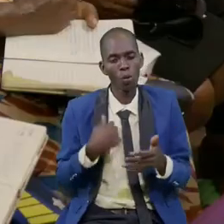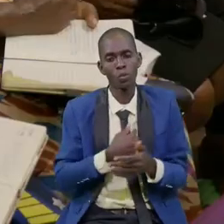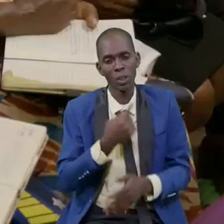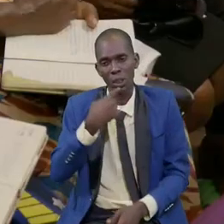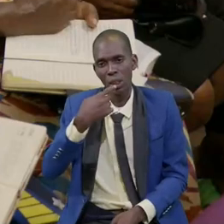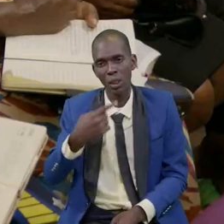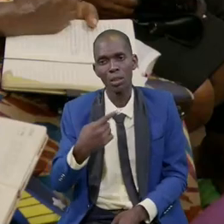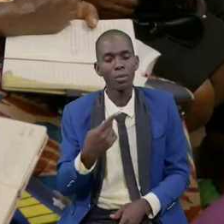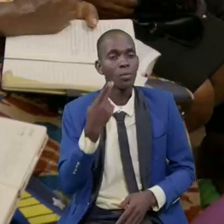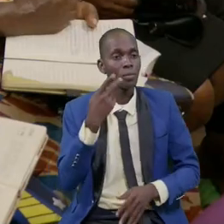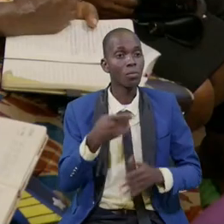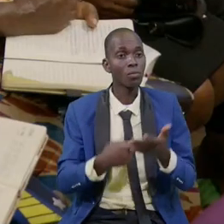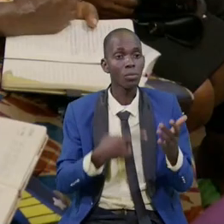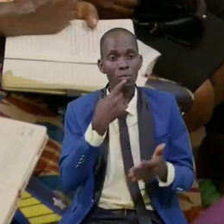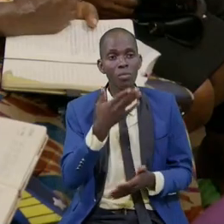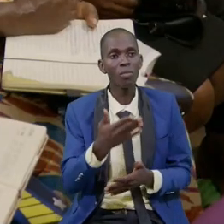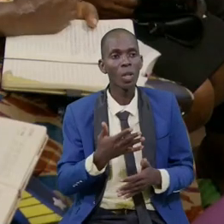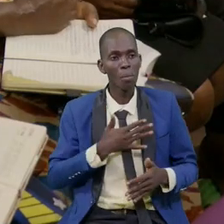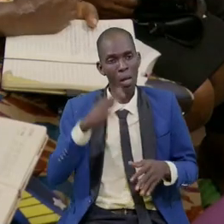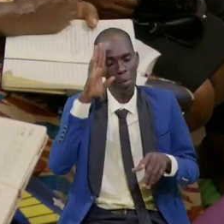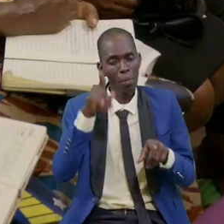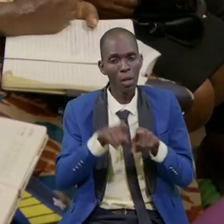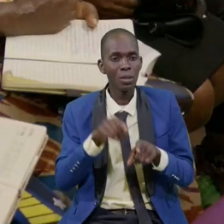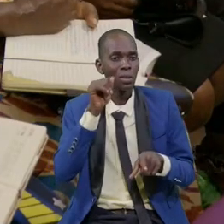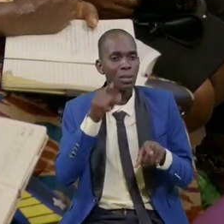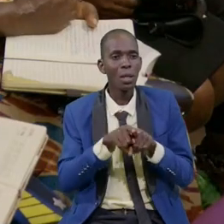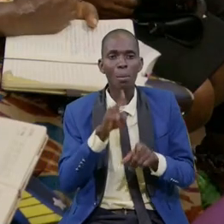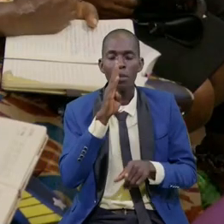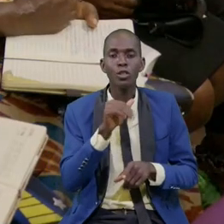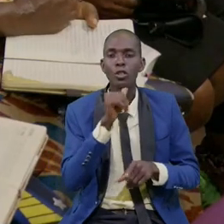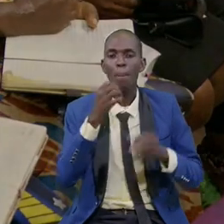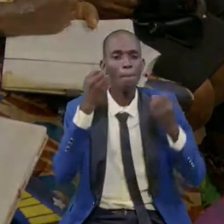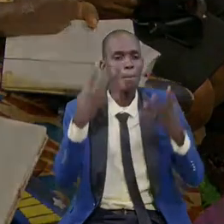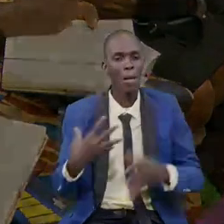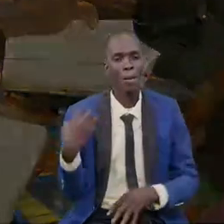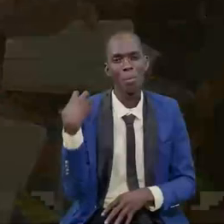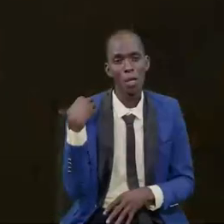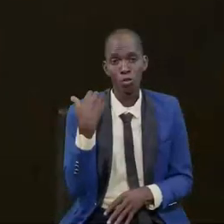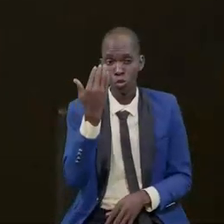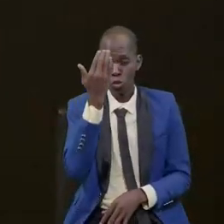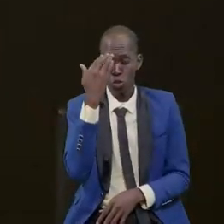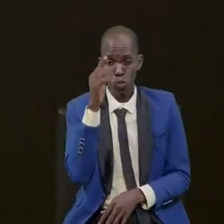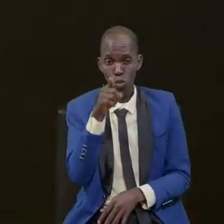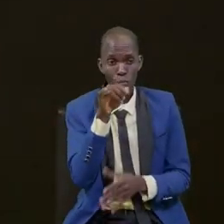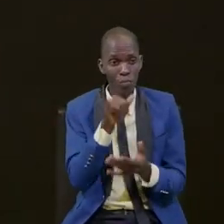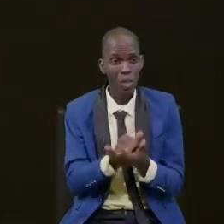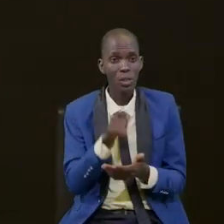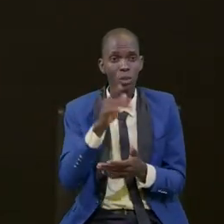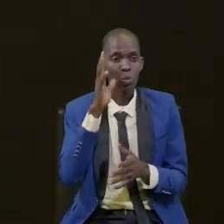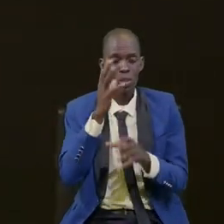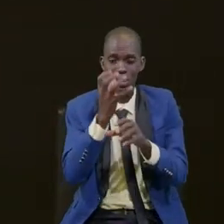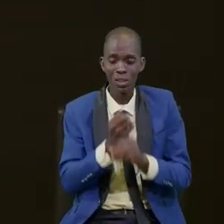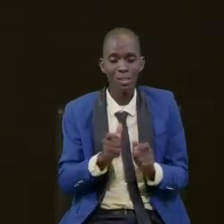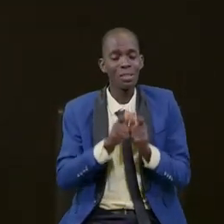nous allons vouloir contrôler ce que nous disons. Et d'ici, mes frères, qu'il n'y ait pas parmi vous un grand nombre